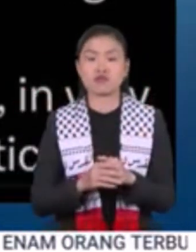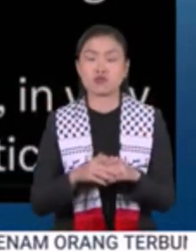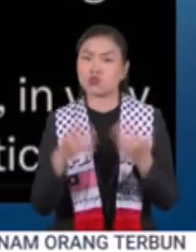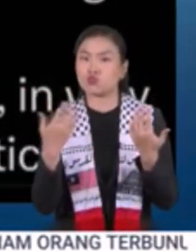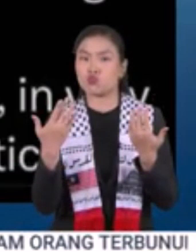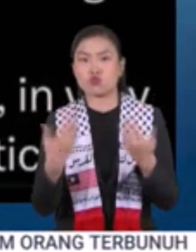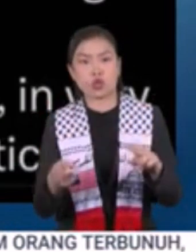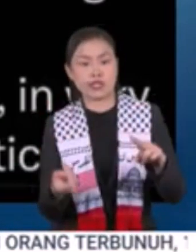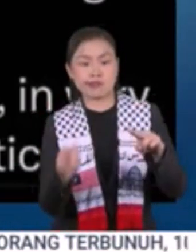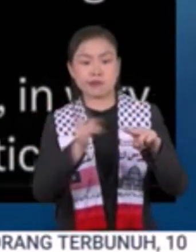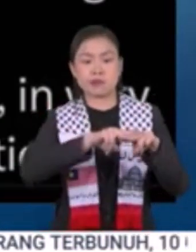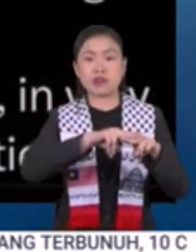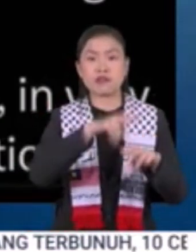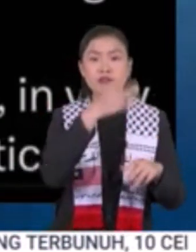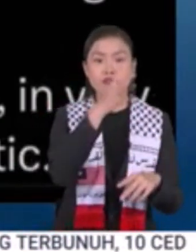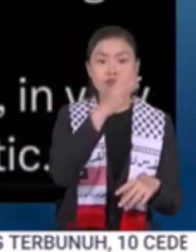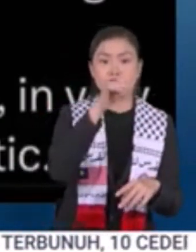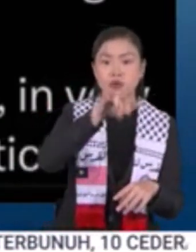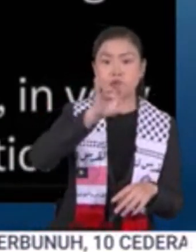2024. Angka itu meningkat